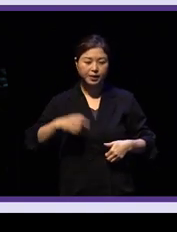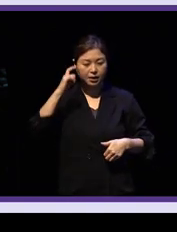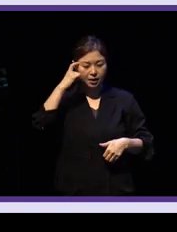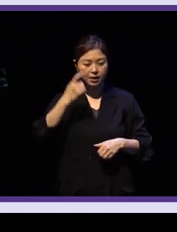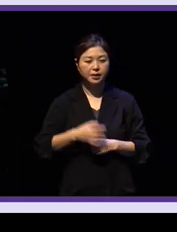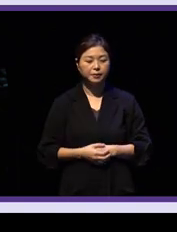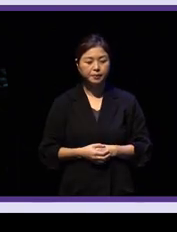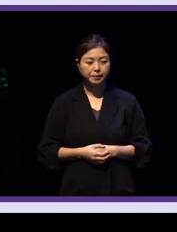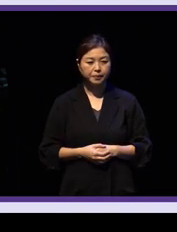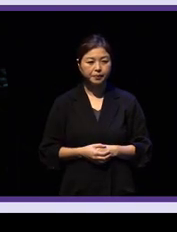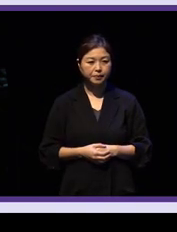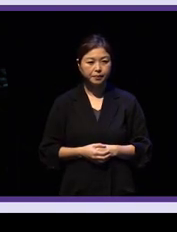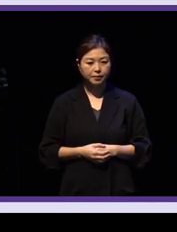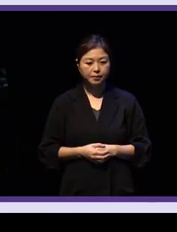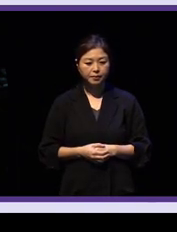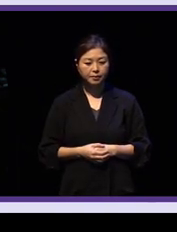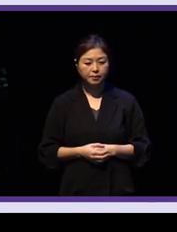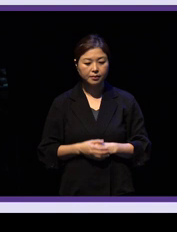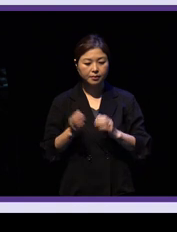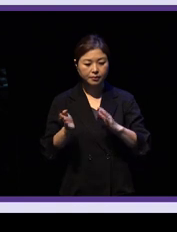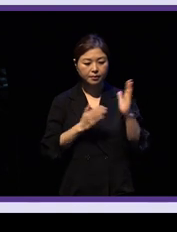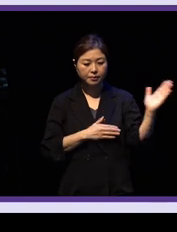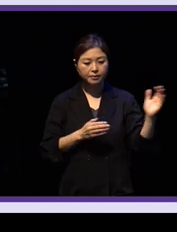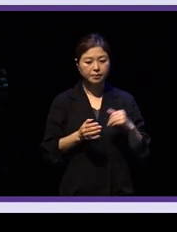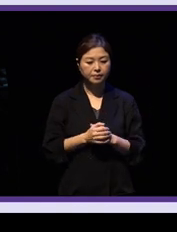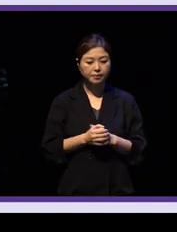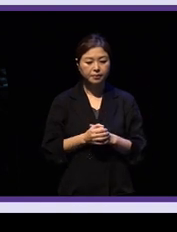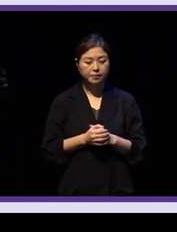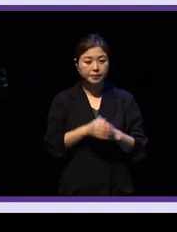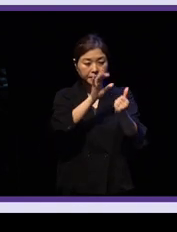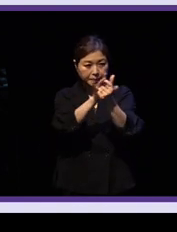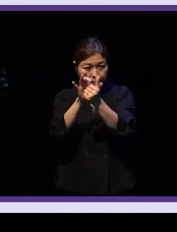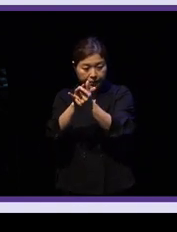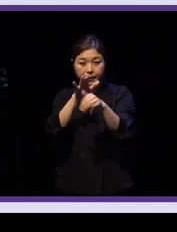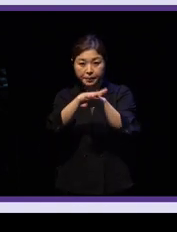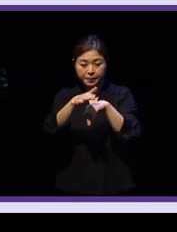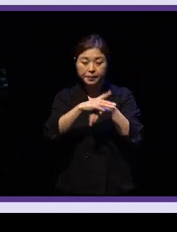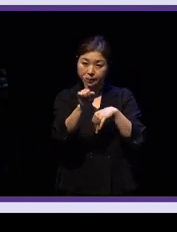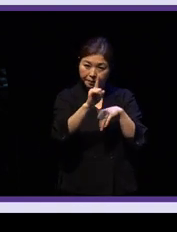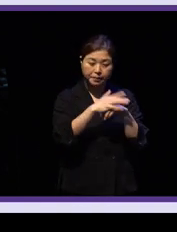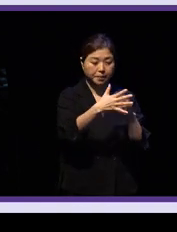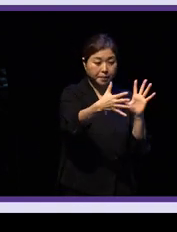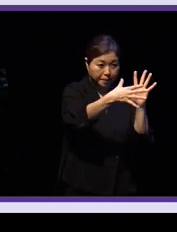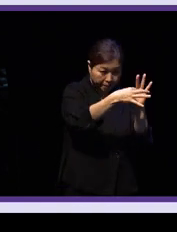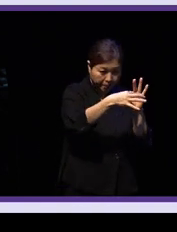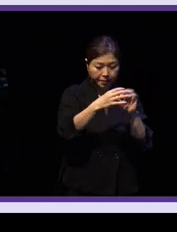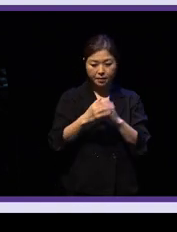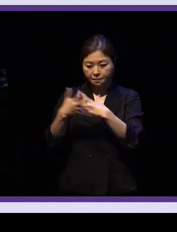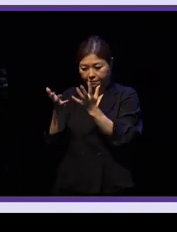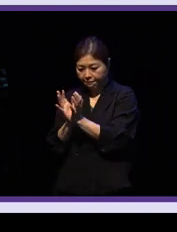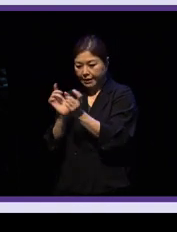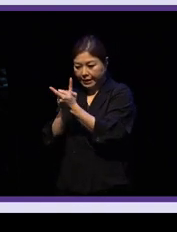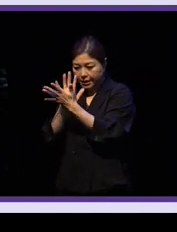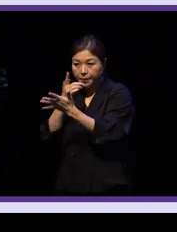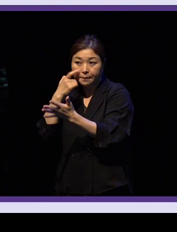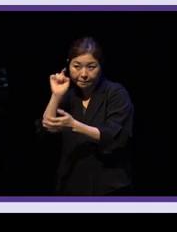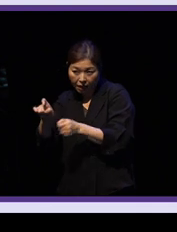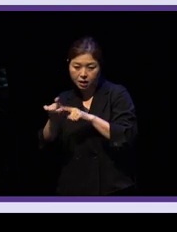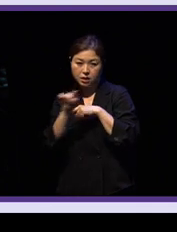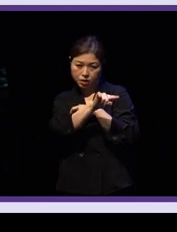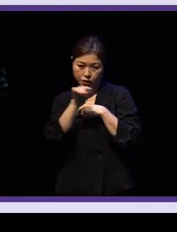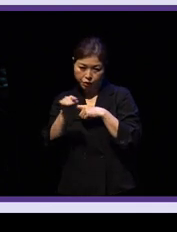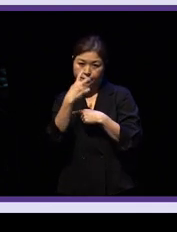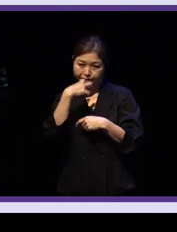참고로 말씀드릴 수 있겠습니다 다음으로 배정 방식 아까 말씀드린 매칭형과 단체가 스스로 발굴할 수 있는 그런 혼합형을